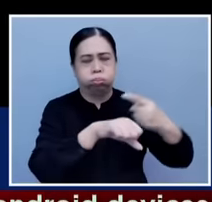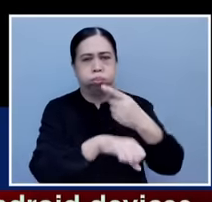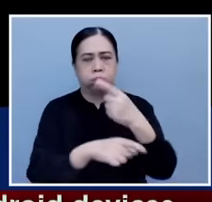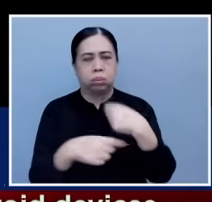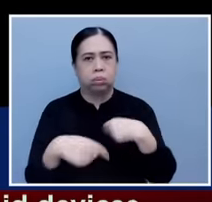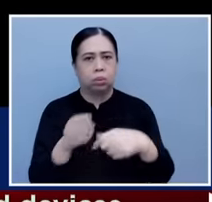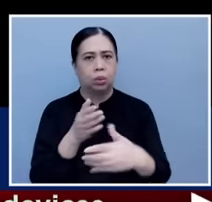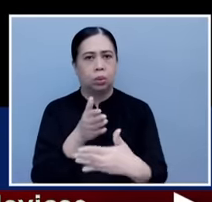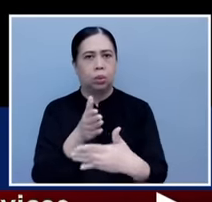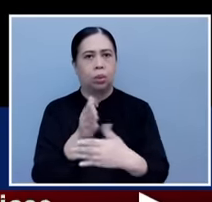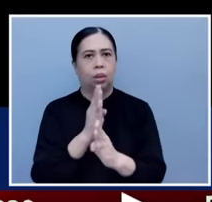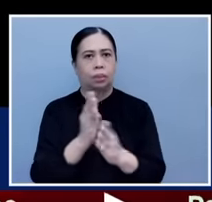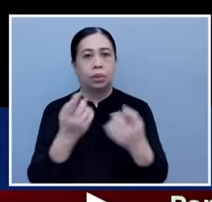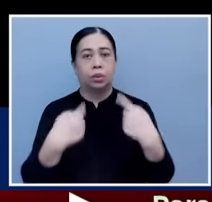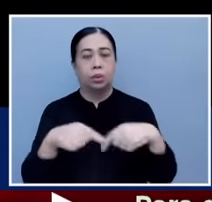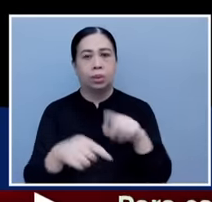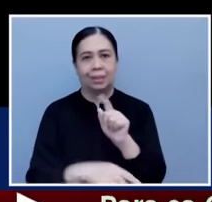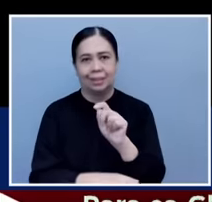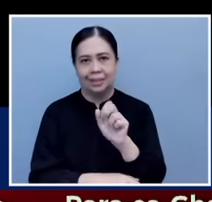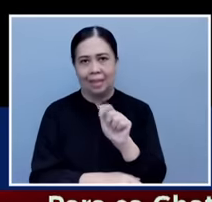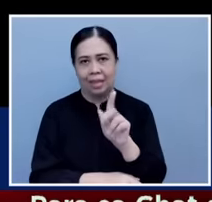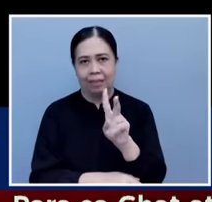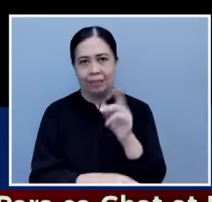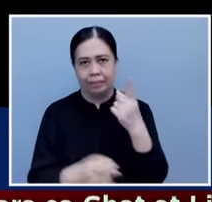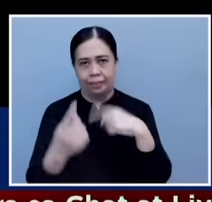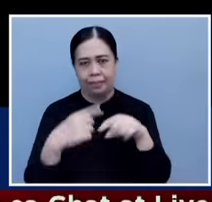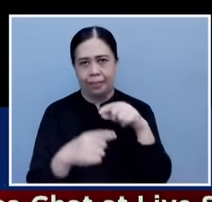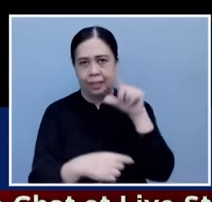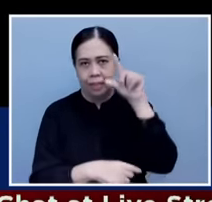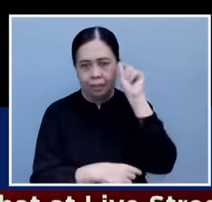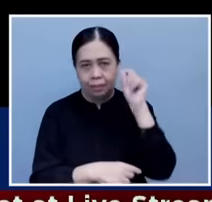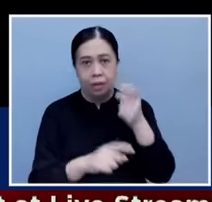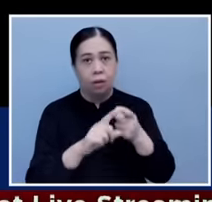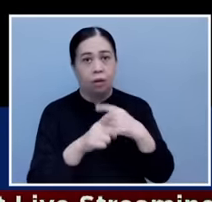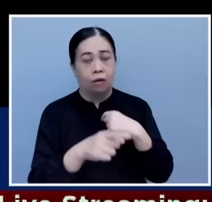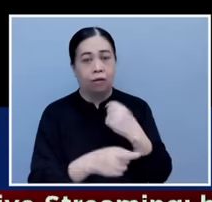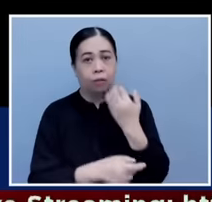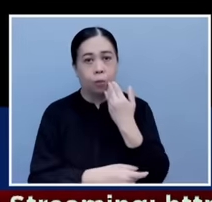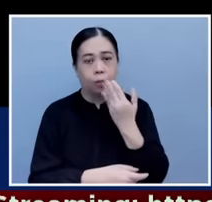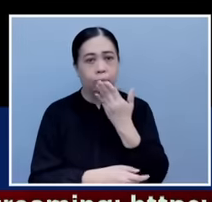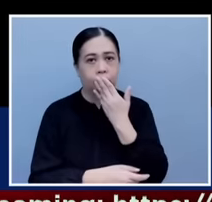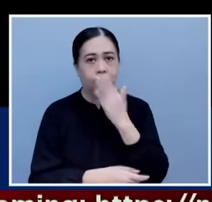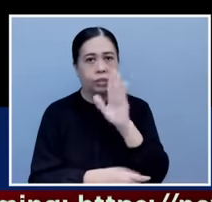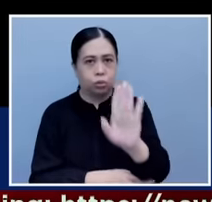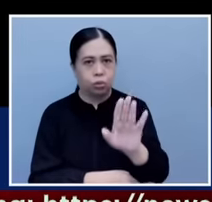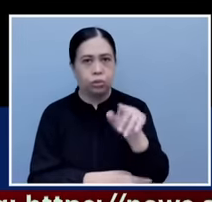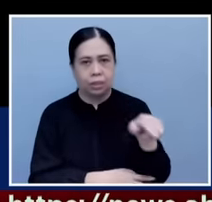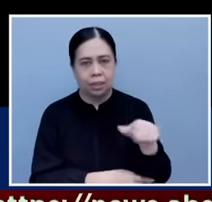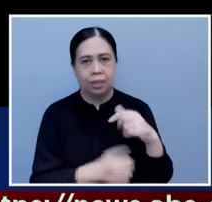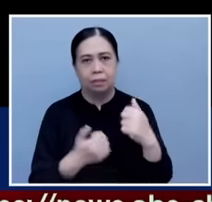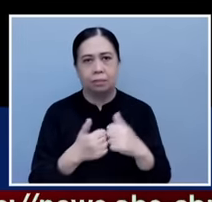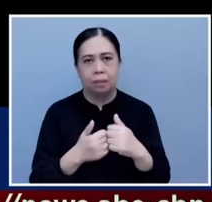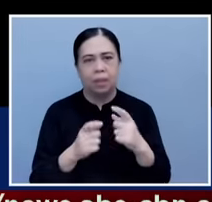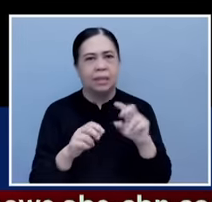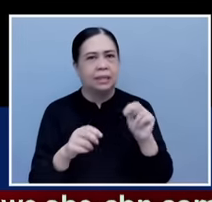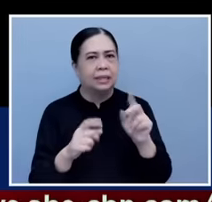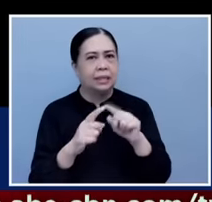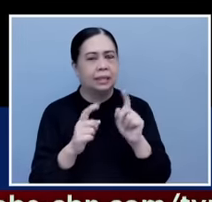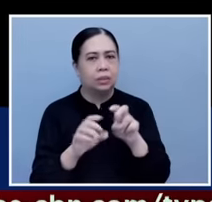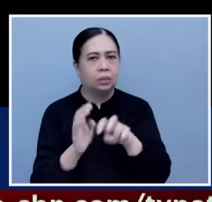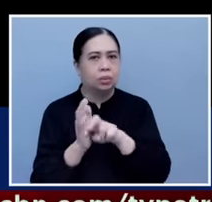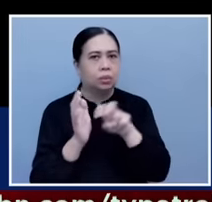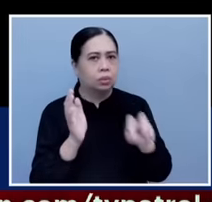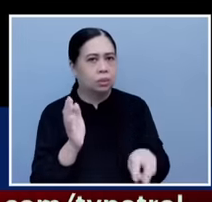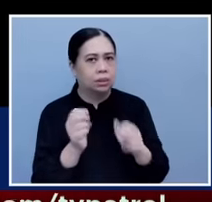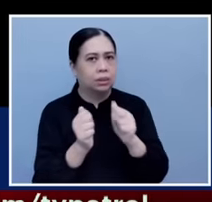bus papuntang Tel Aviv. Galing Jerusalem ang bus nila Edna Talastasin at kinailangan niyang bumaba kasama